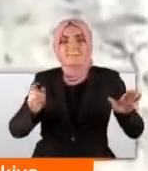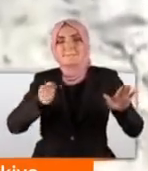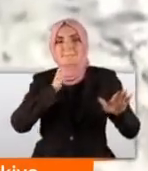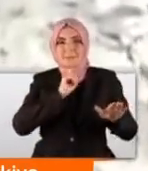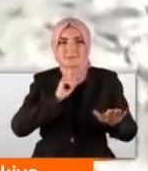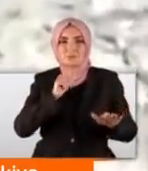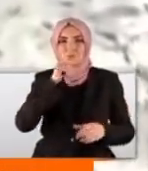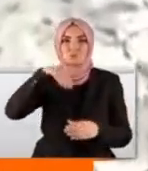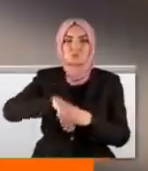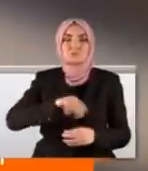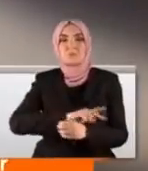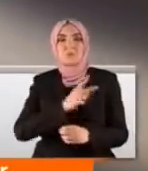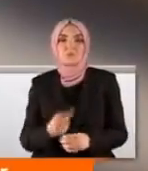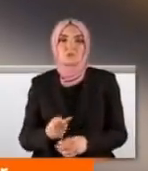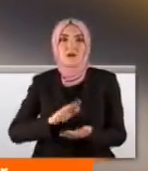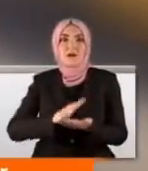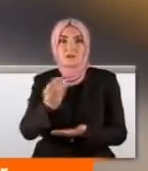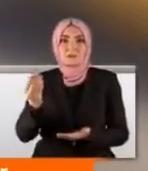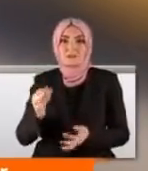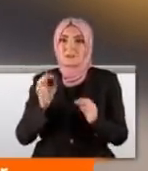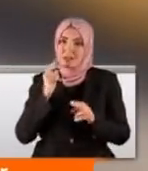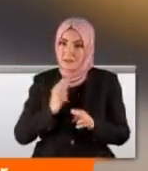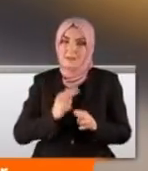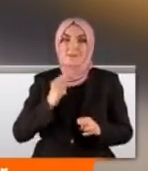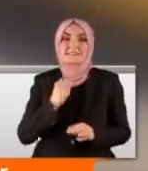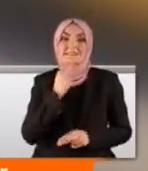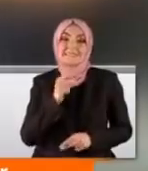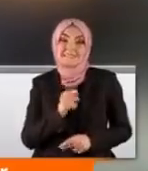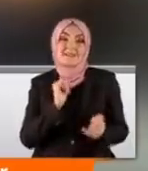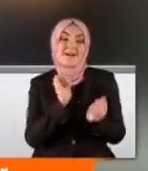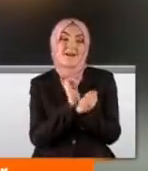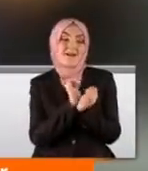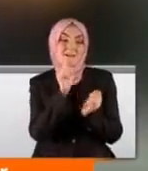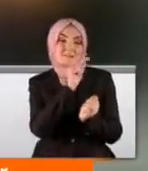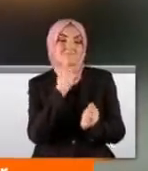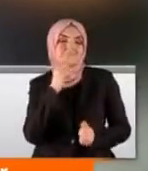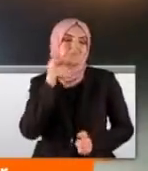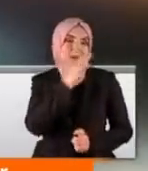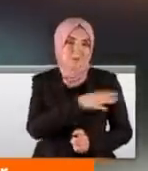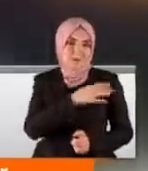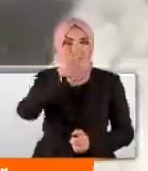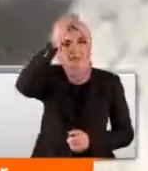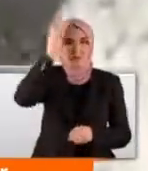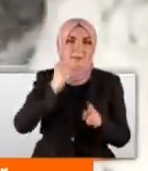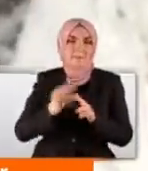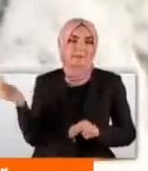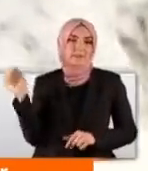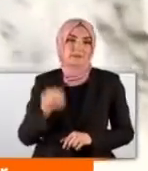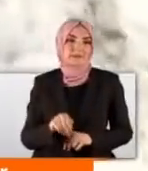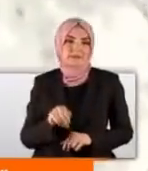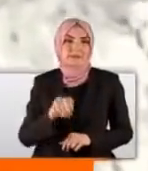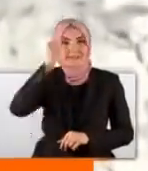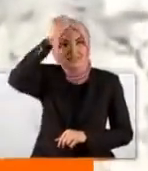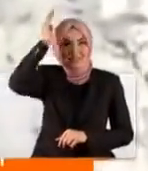Arkadaşları hemen küçük kızın ailesine haber verdi, olay yerine itfaiye çağrıldı. Hiç korkma, bak abi geldi yanına. Bir itfaiye